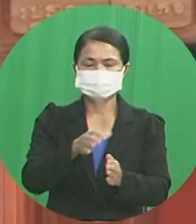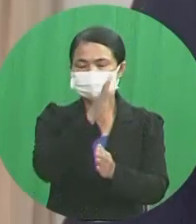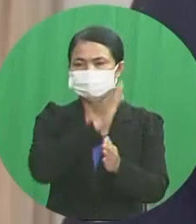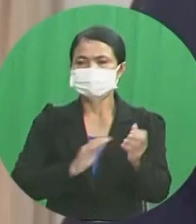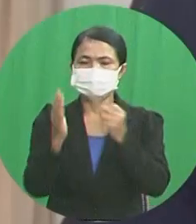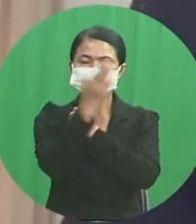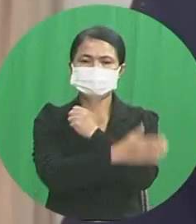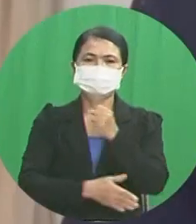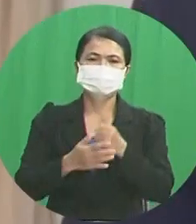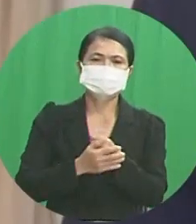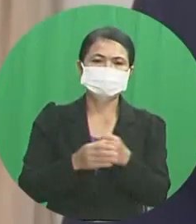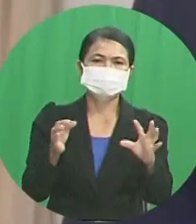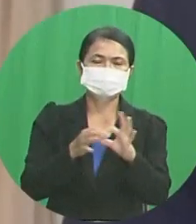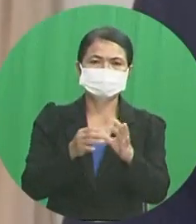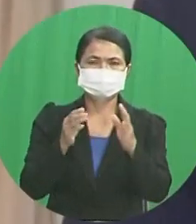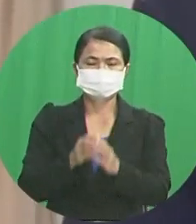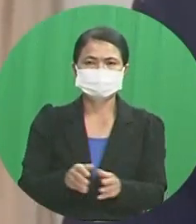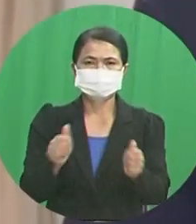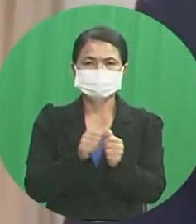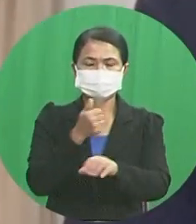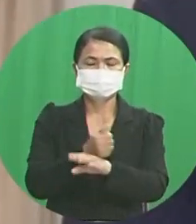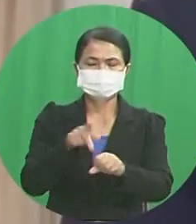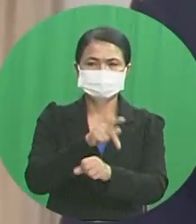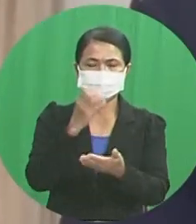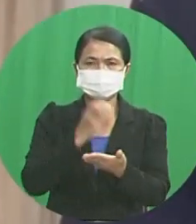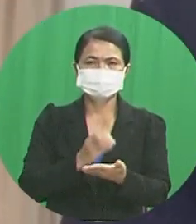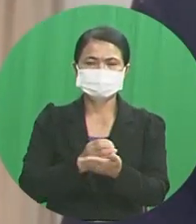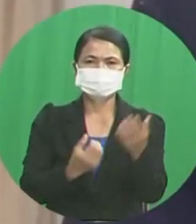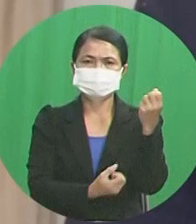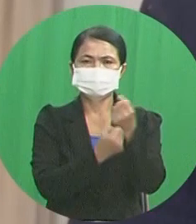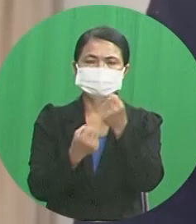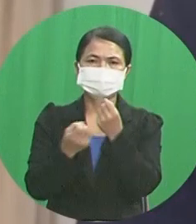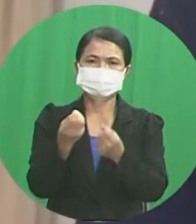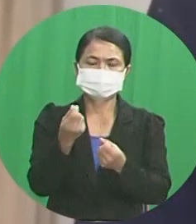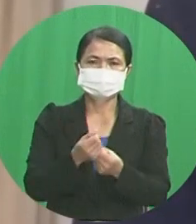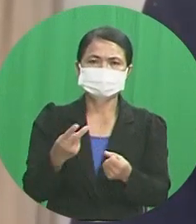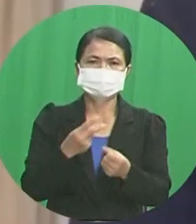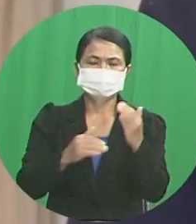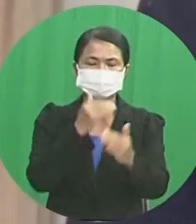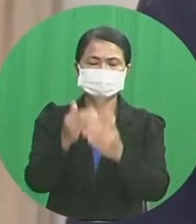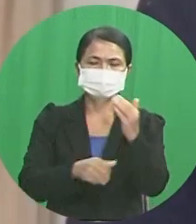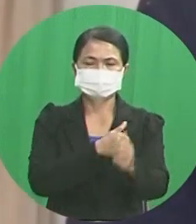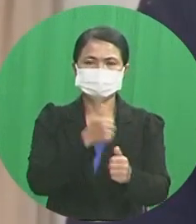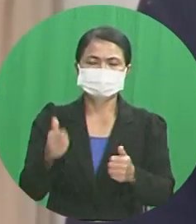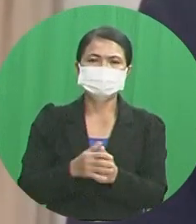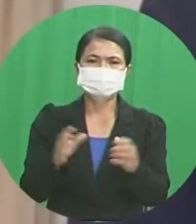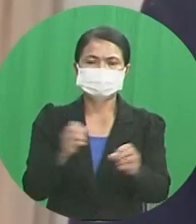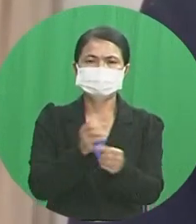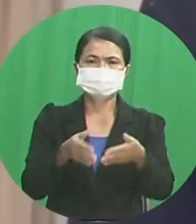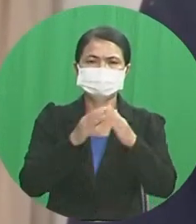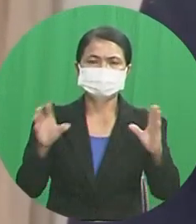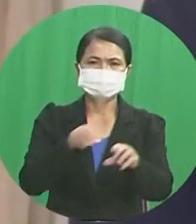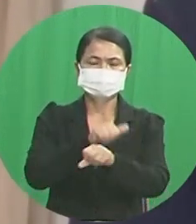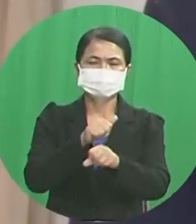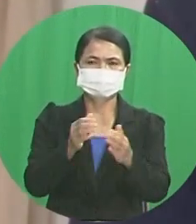កម្មនិងជលផលសហការជាមួយគណៈអភិបាលខេត្តតាកែវដែលមានការគាំទ្រថវិកាពីដៃគូអភិវឌ្ឍន៍នានាបានបង្កើតក្រុម